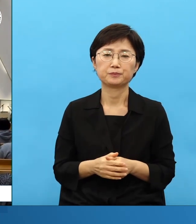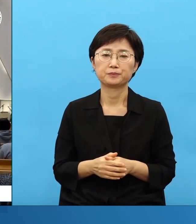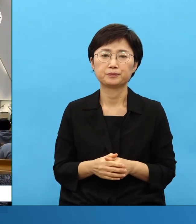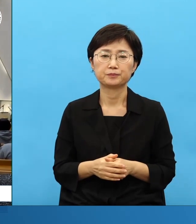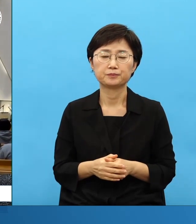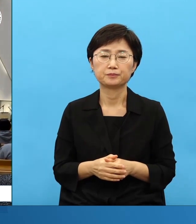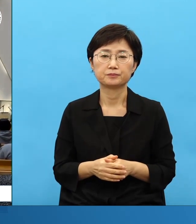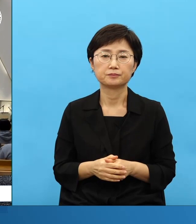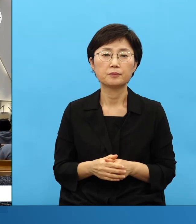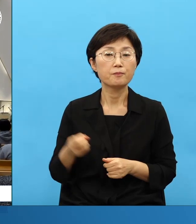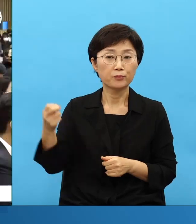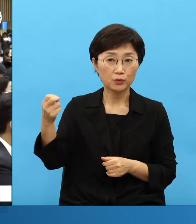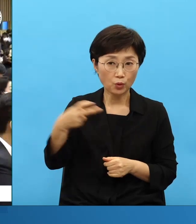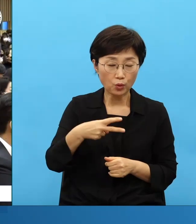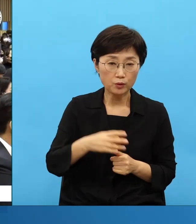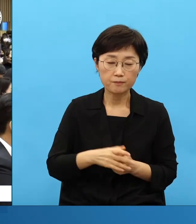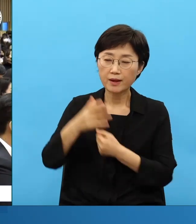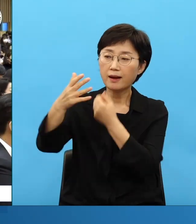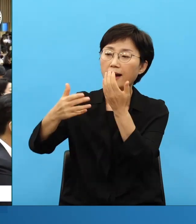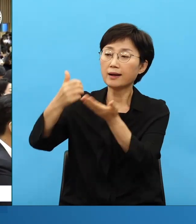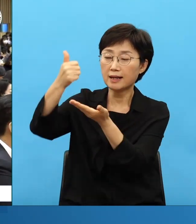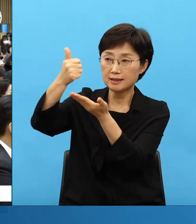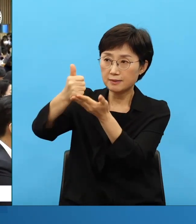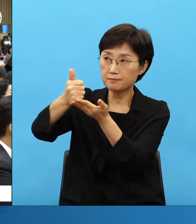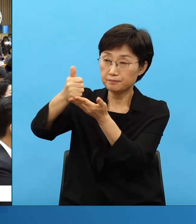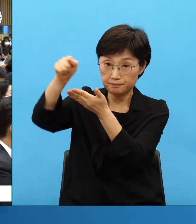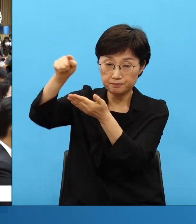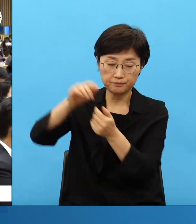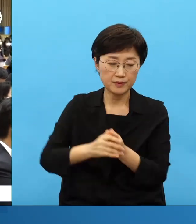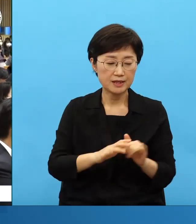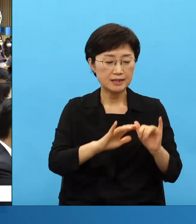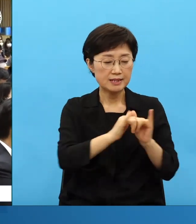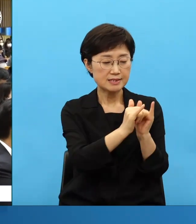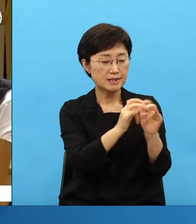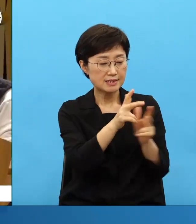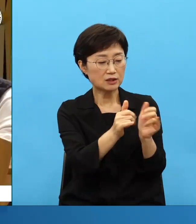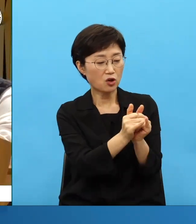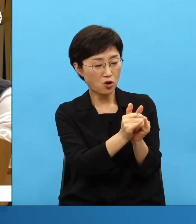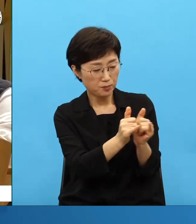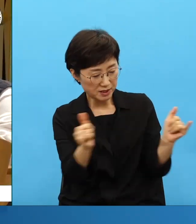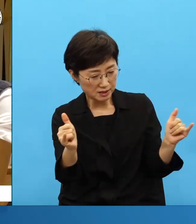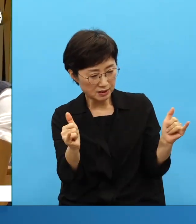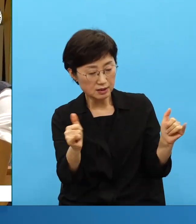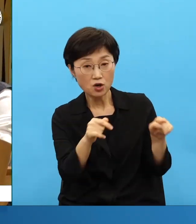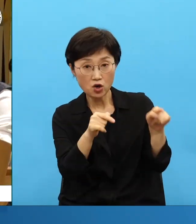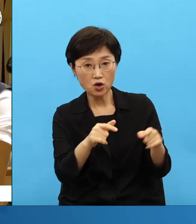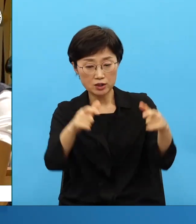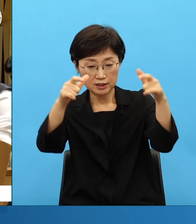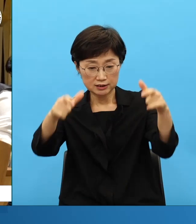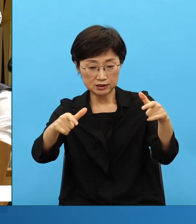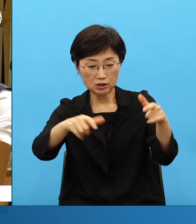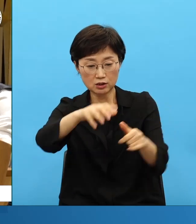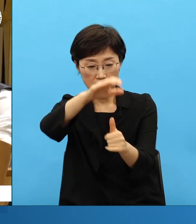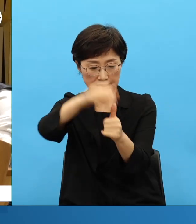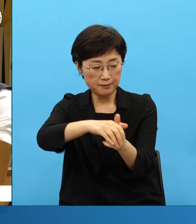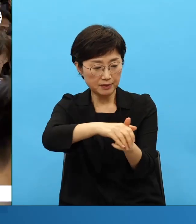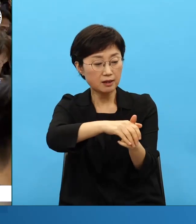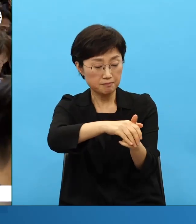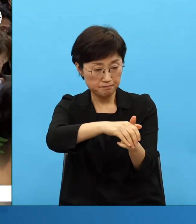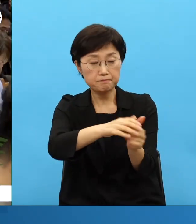또 류광수 목사는 하나님께서 산업인들을 영적 세계의 사령관, 치유자, 파수꾼으로 부르셨기